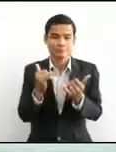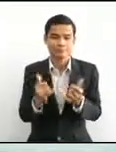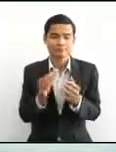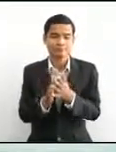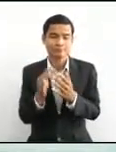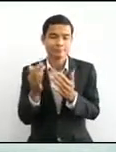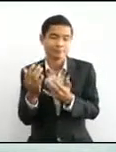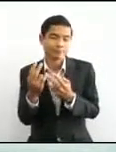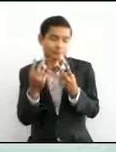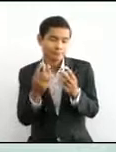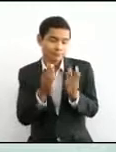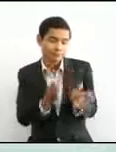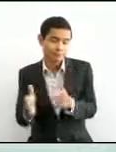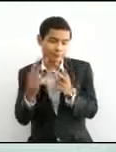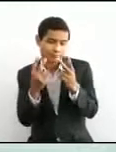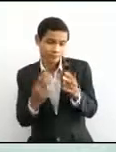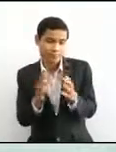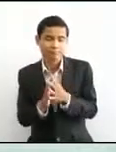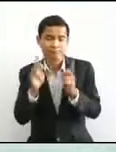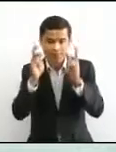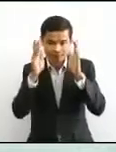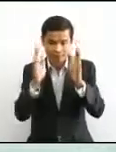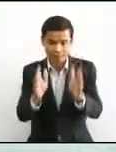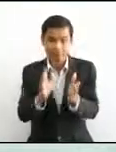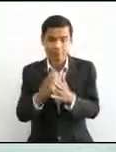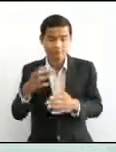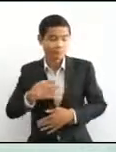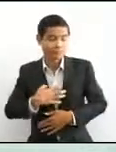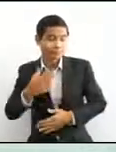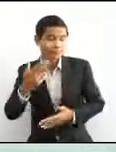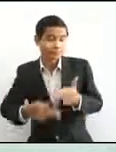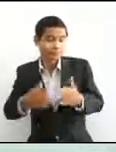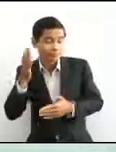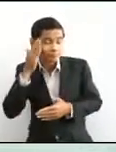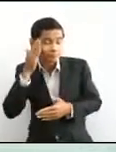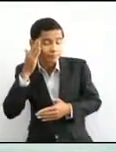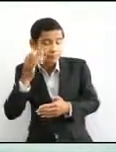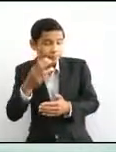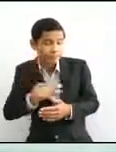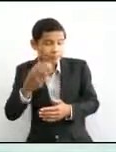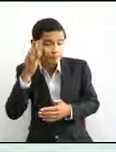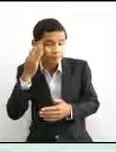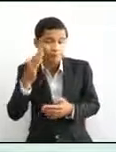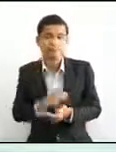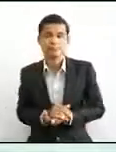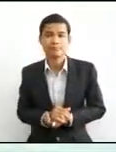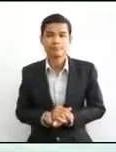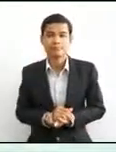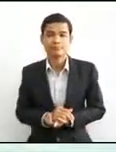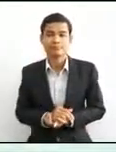từng ấp nếp con triêm mơ tai mẹ cứu nâng nguyên là vấy tiết chẳng đăng ngay con chấp mơ từng ấp nếp